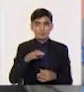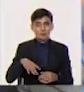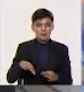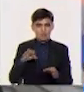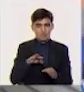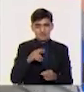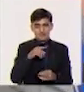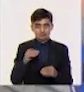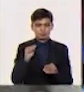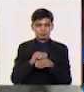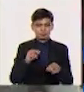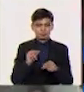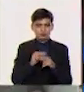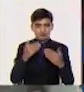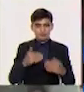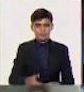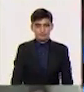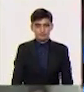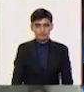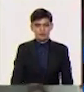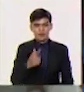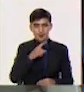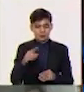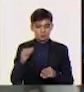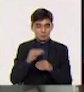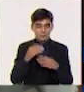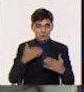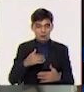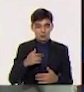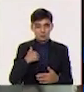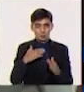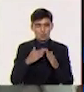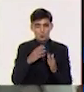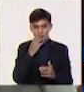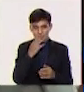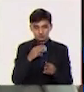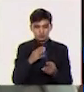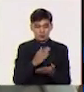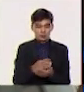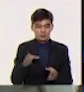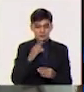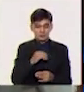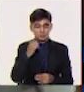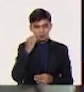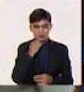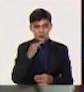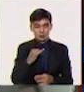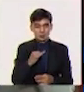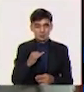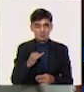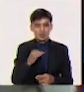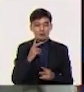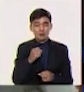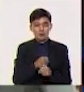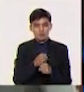ел тілегі орындалып отыр. Газымызды қосып берді, үйіміз жылуы кіріп, берекеміз кірді. Сол